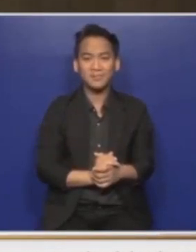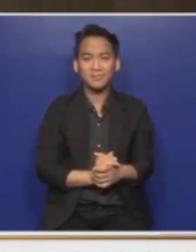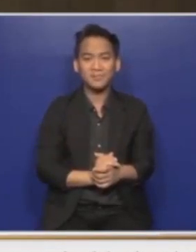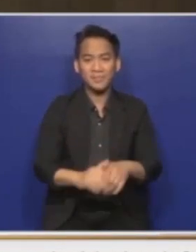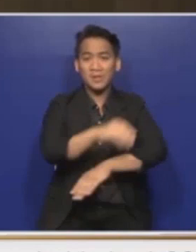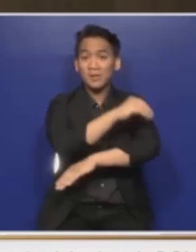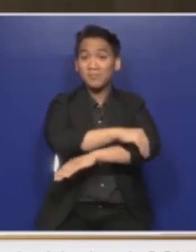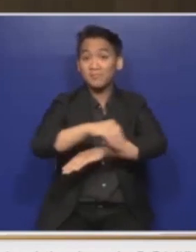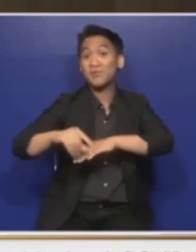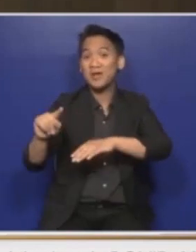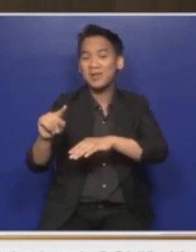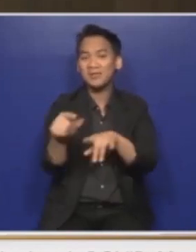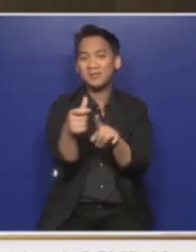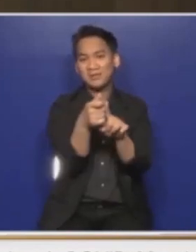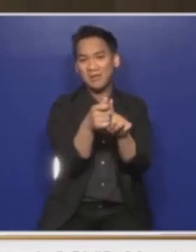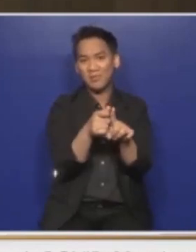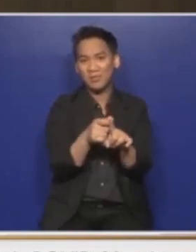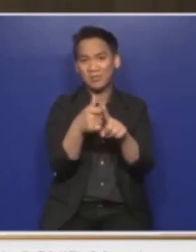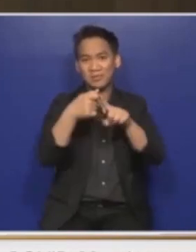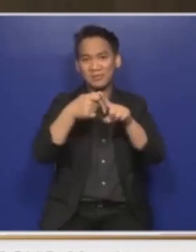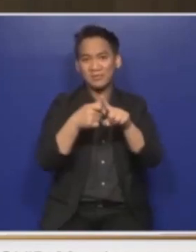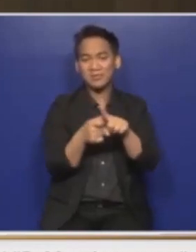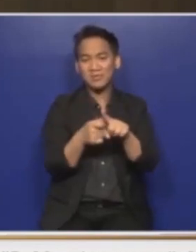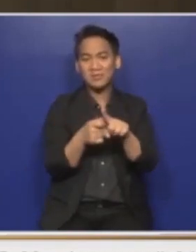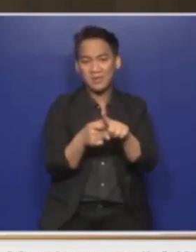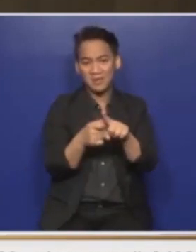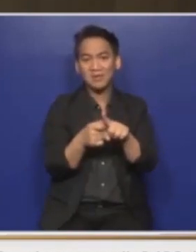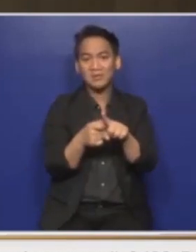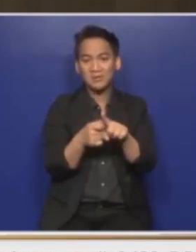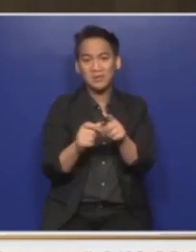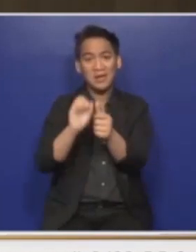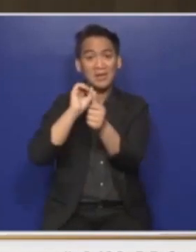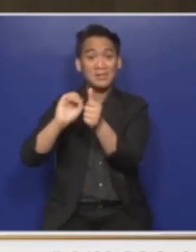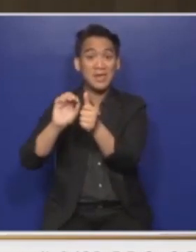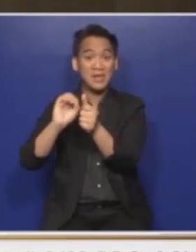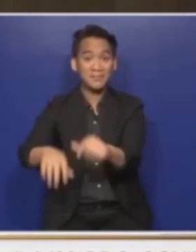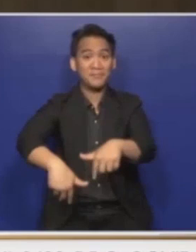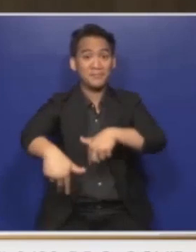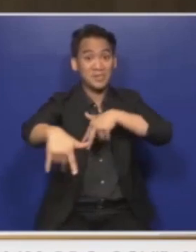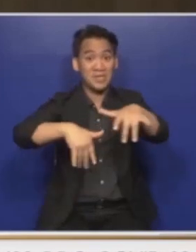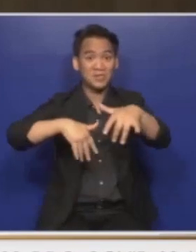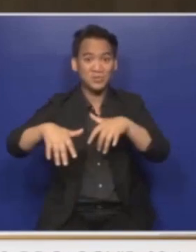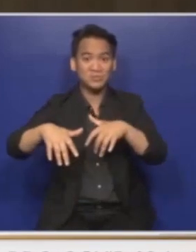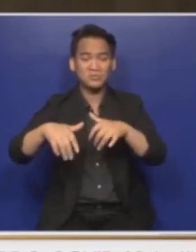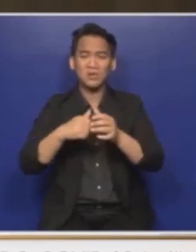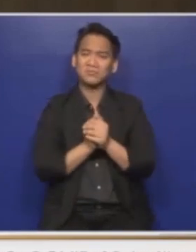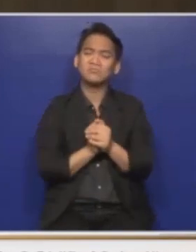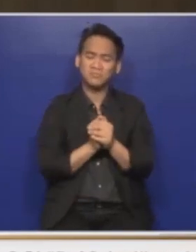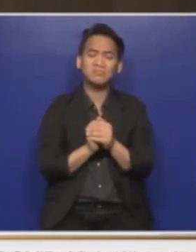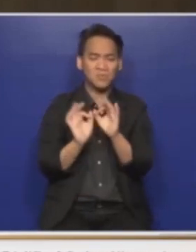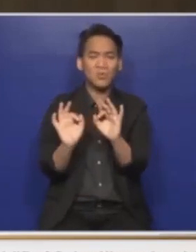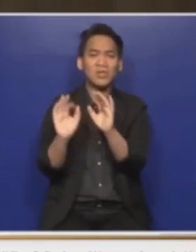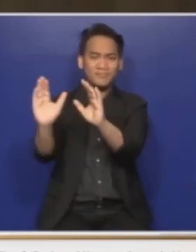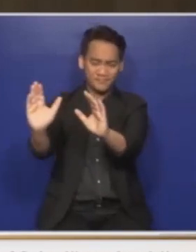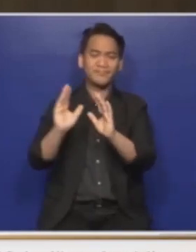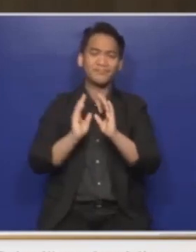าวโพดทางราชการนั้นได้แนะนำให้ราษฎรให้เกษตรกรน่ะปลูกพืชที่ใช้น้ำน้อยเกษตรกรก็ทำตามที่ราชการ